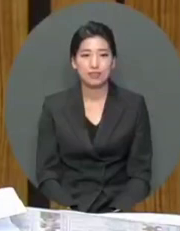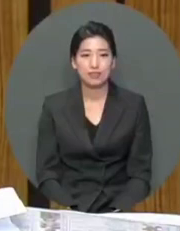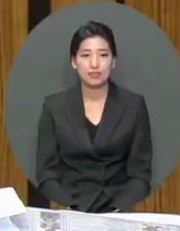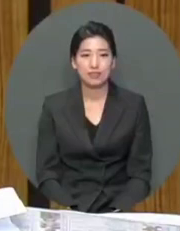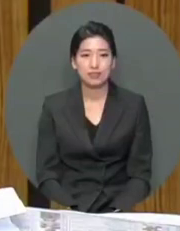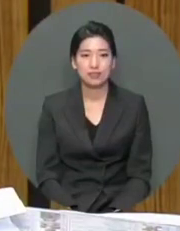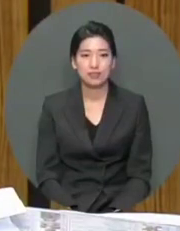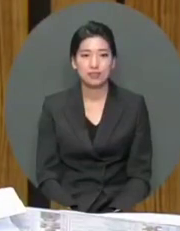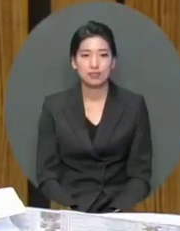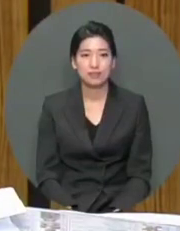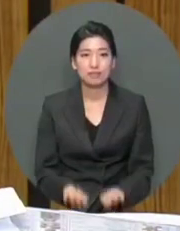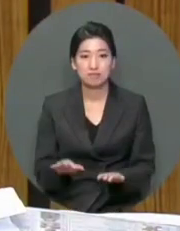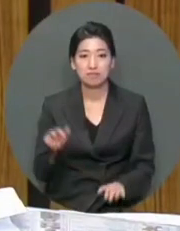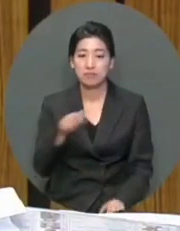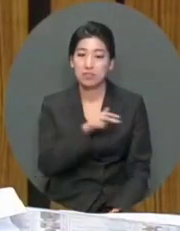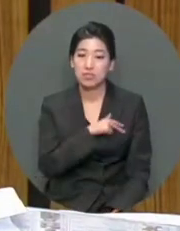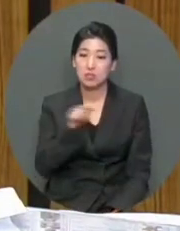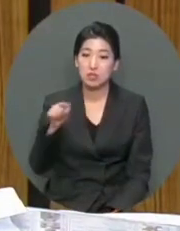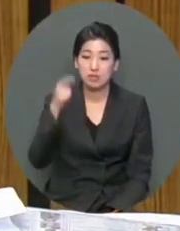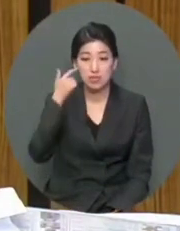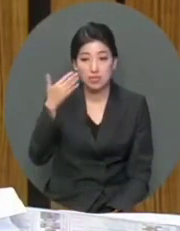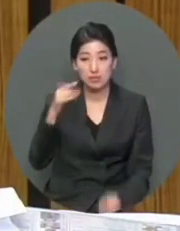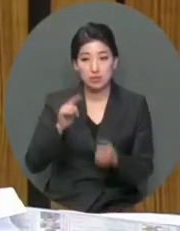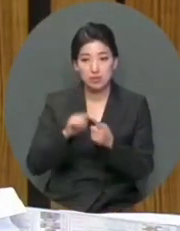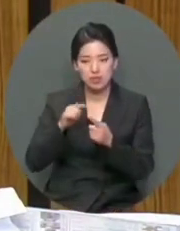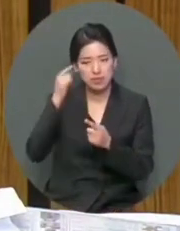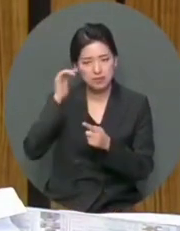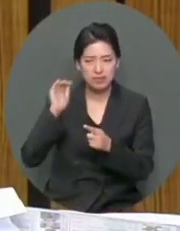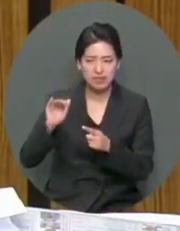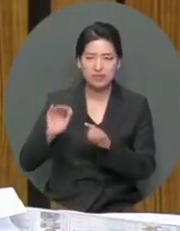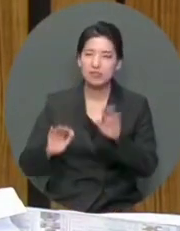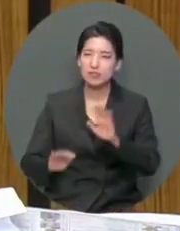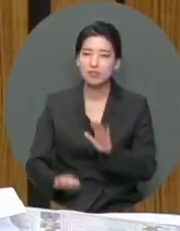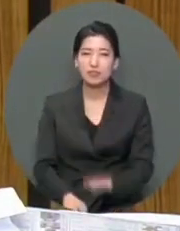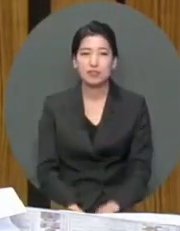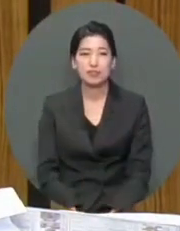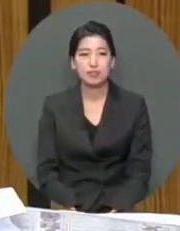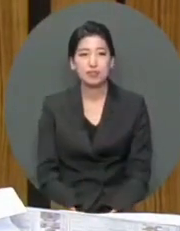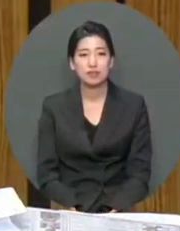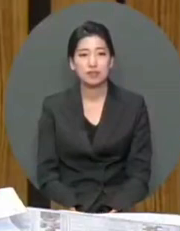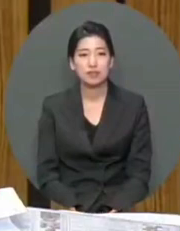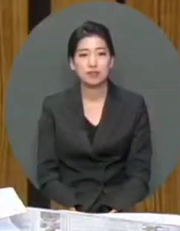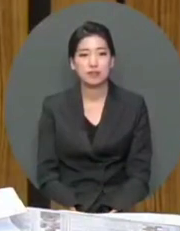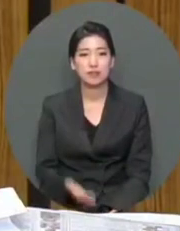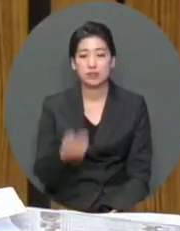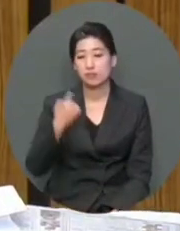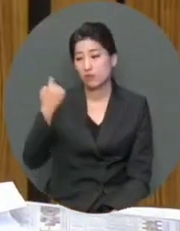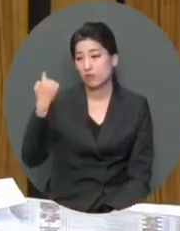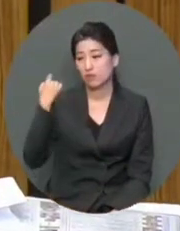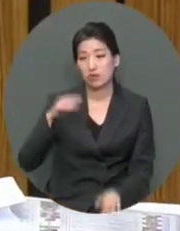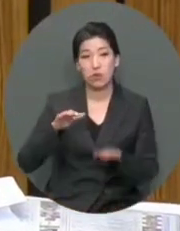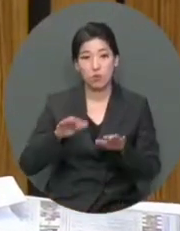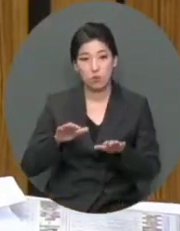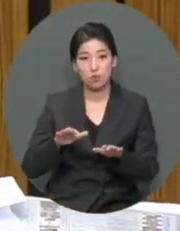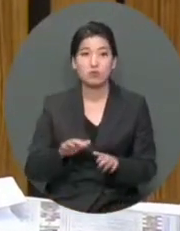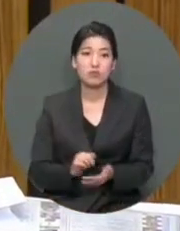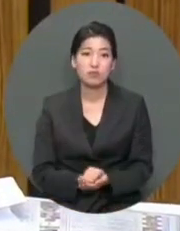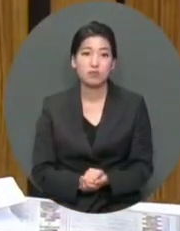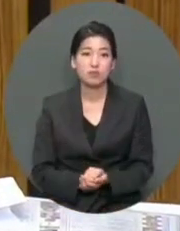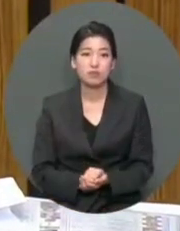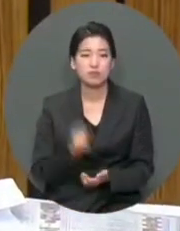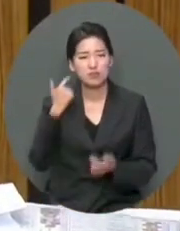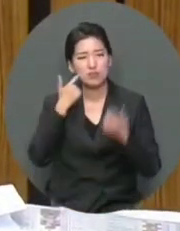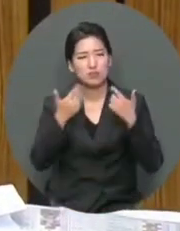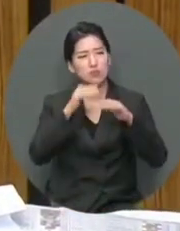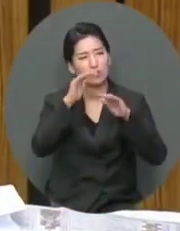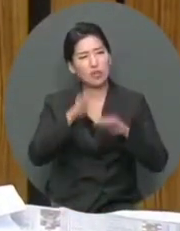제가 의원님들을 지린 내용에 대해서 타치할 권한이 없지만은 대체적으로 보면 어제 오늘 거의 같은 지린 내용이 반복이